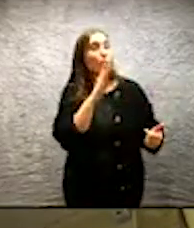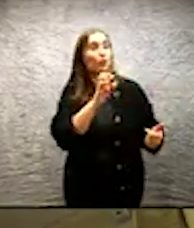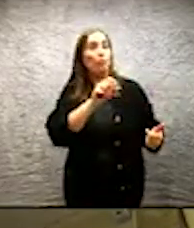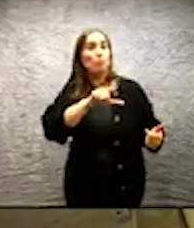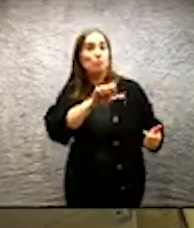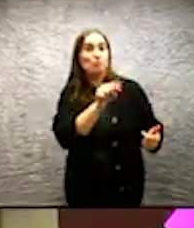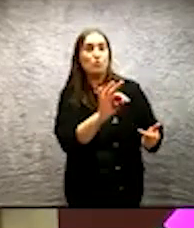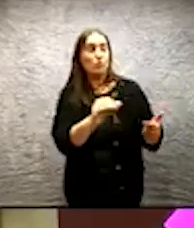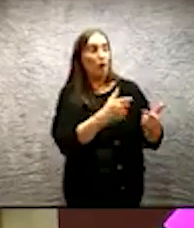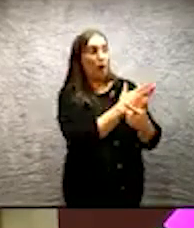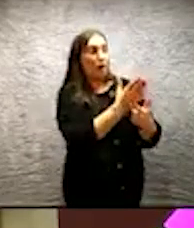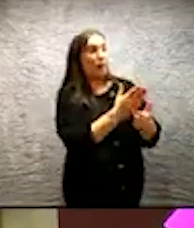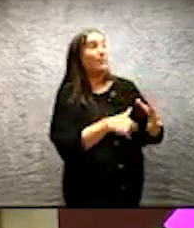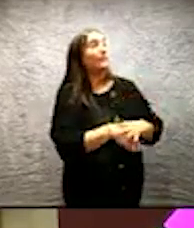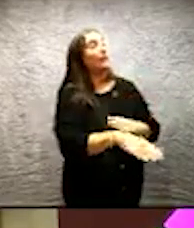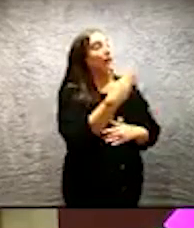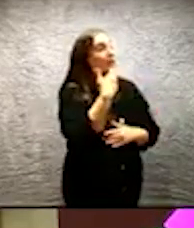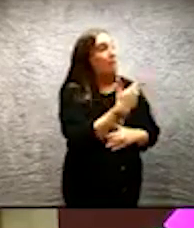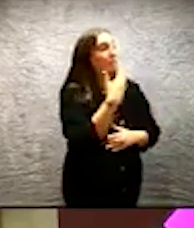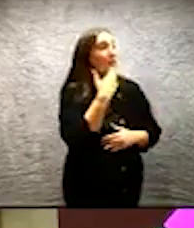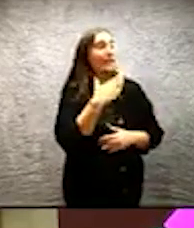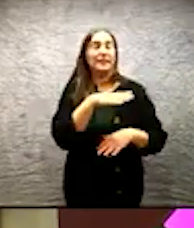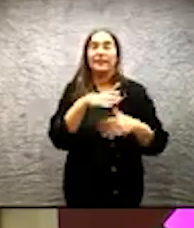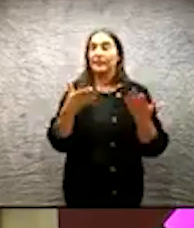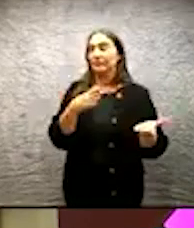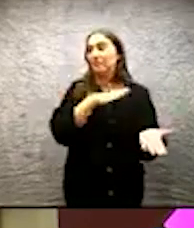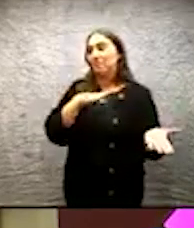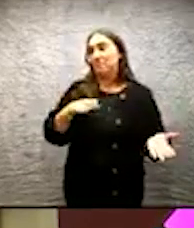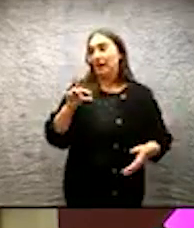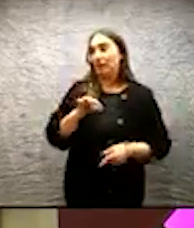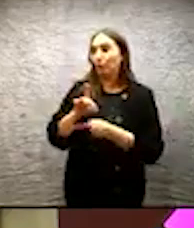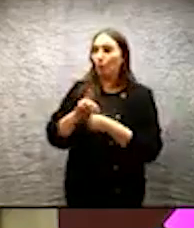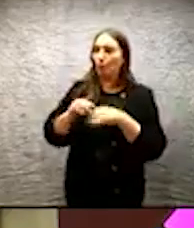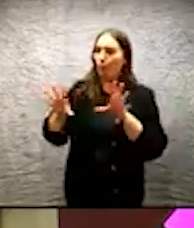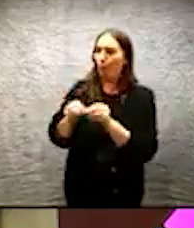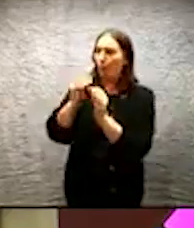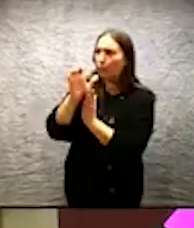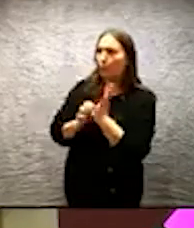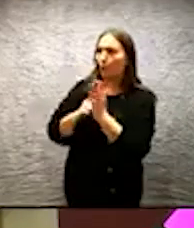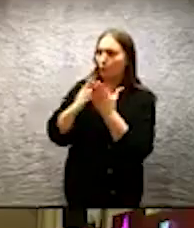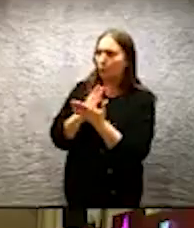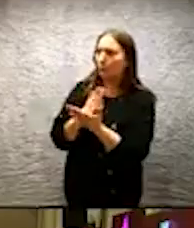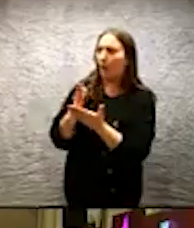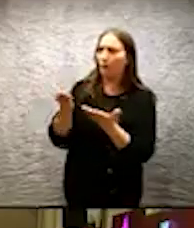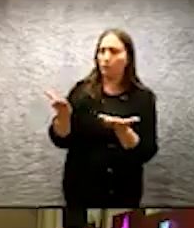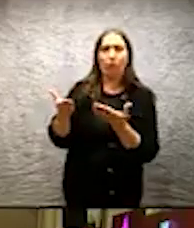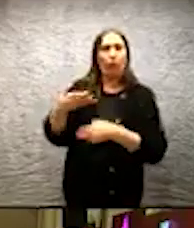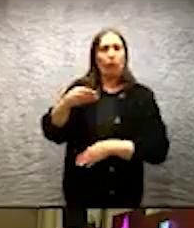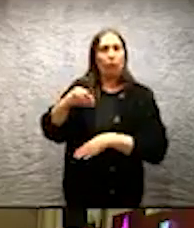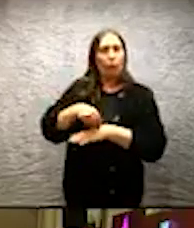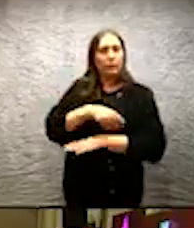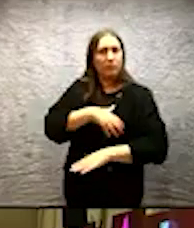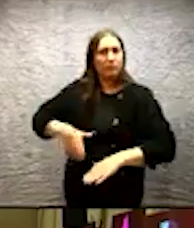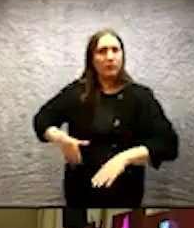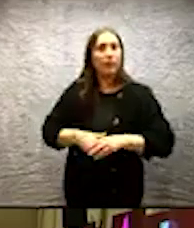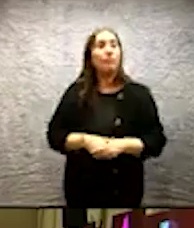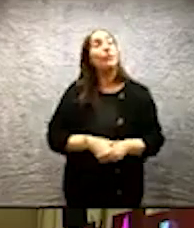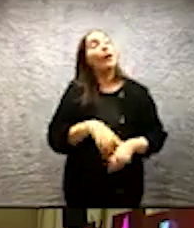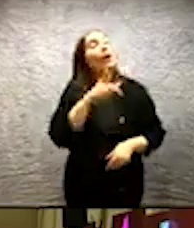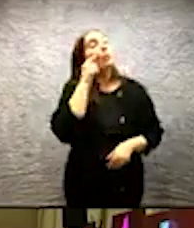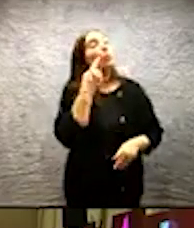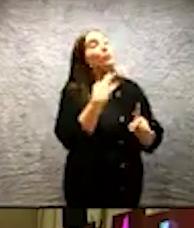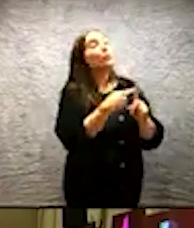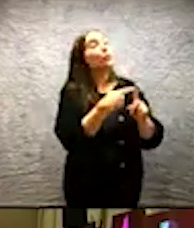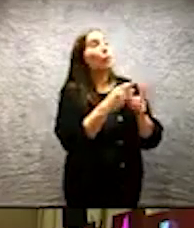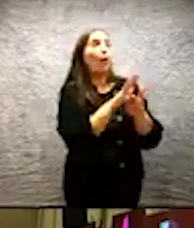ici. À nos côtés. Merci Madame Depau pour la rédaction des comptes rendus et la préparation des conseils municipaux. Monsieur Decroix, je ne vous ai pas salué tout